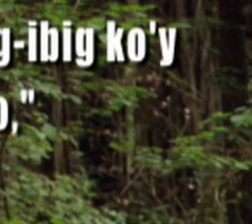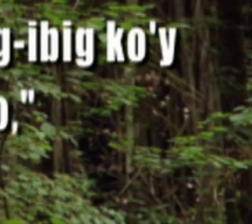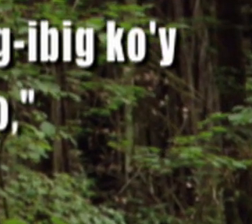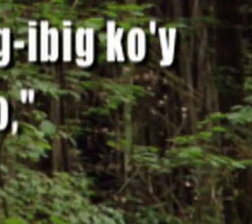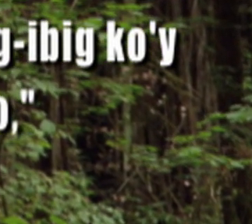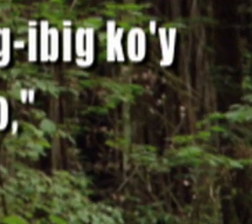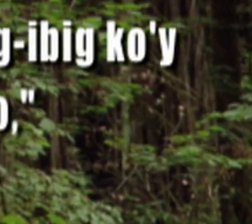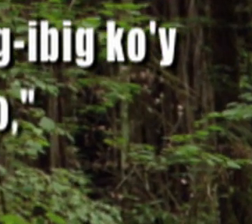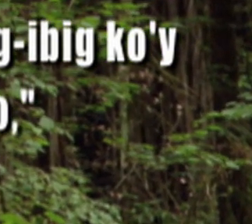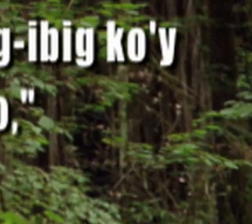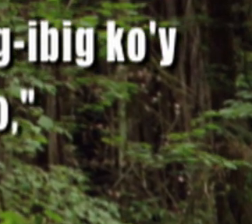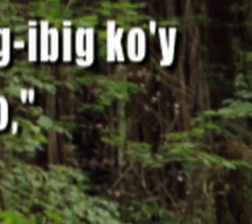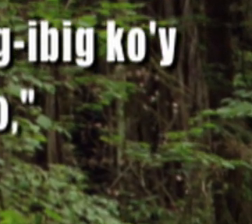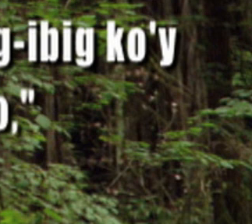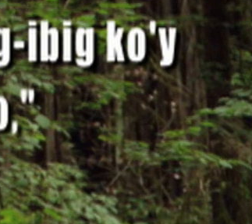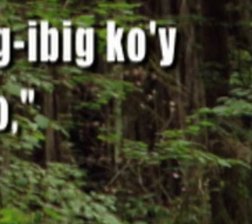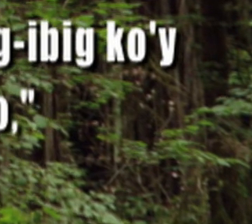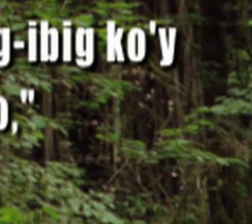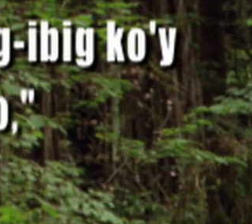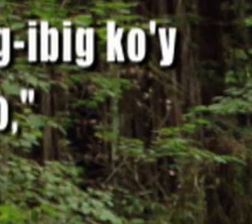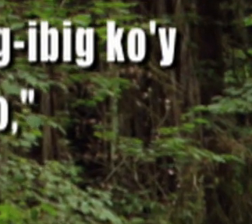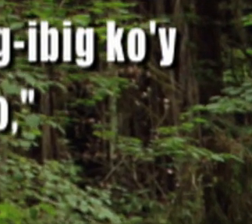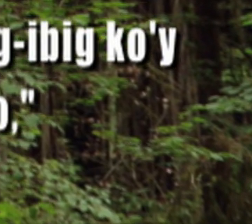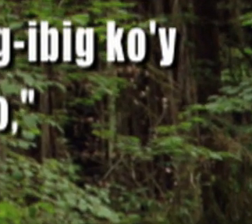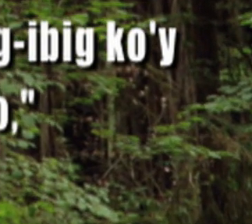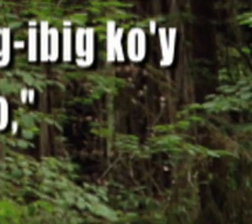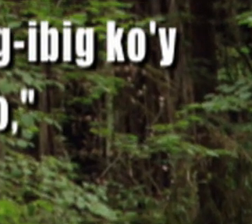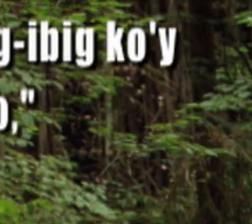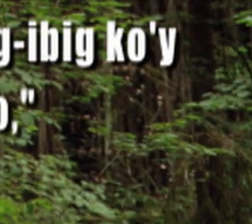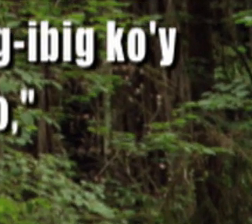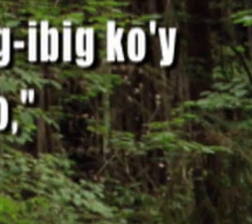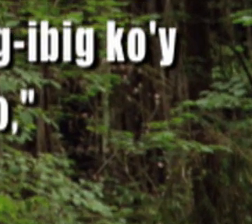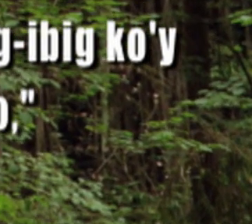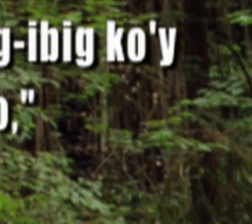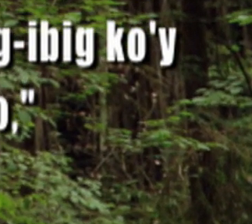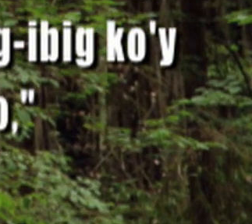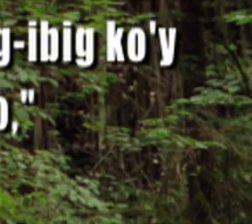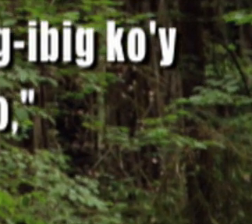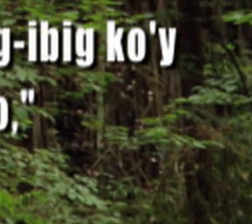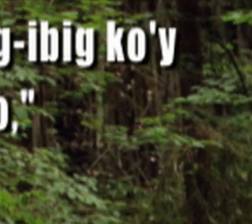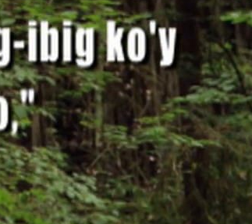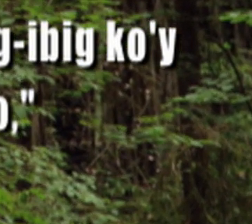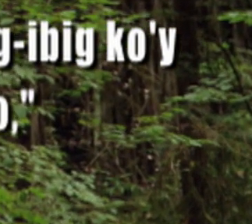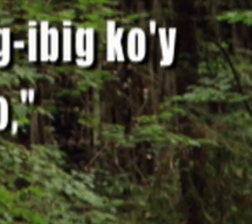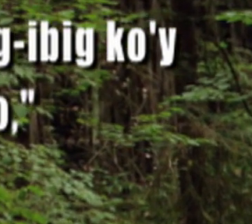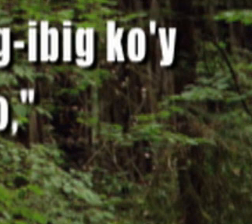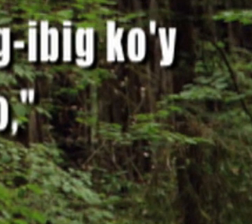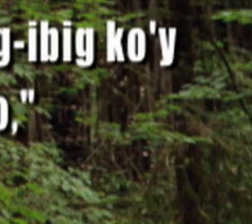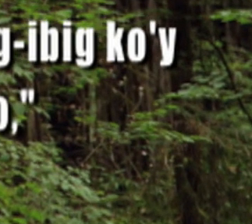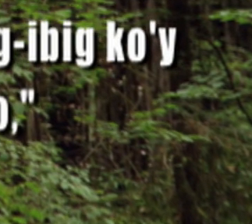10. Maguguho ang mga bundok at ang mga burol ay mayayanig. Ngunit ang wagas na pag-ibig